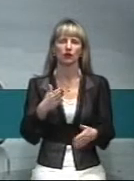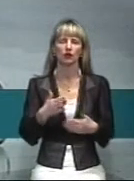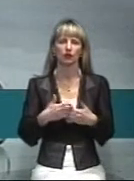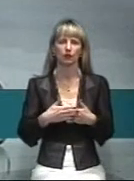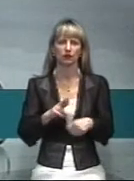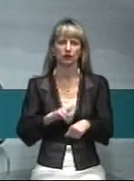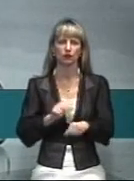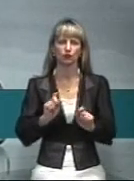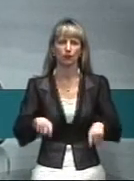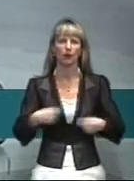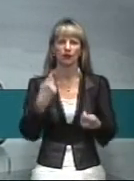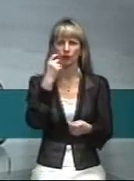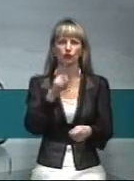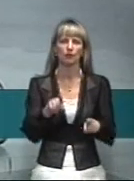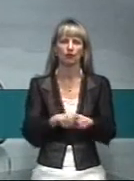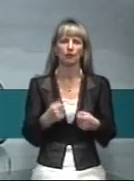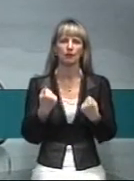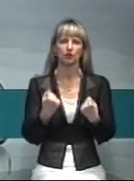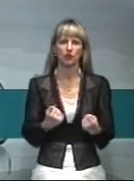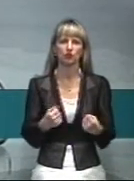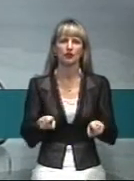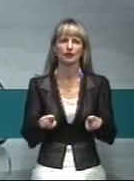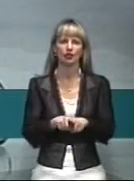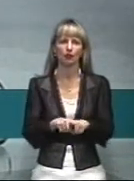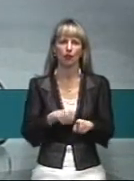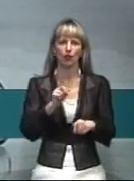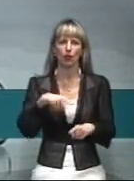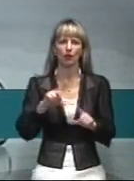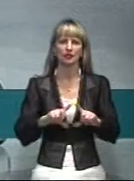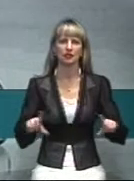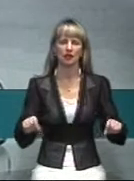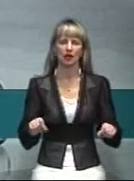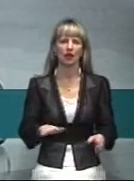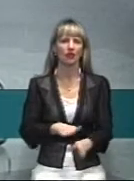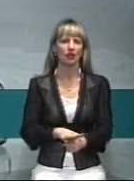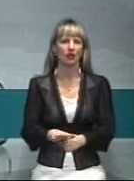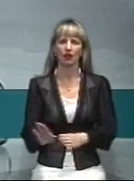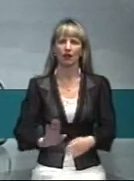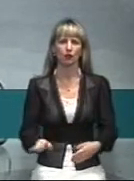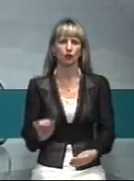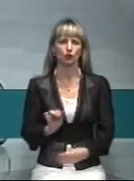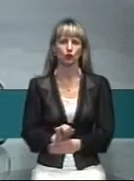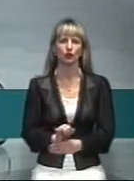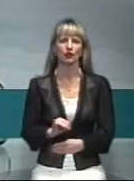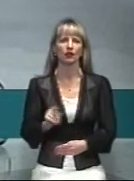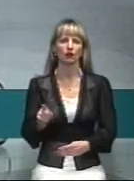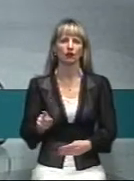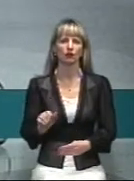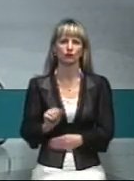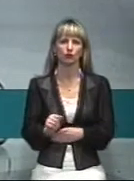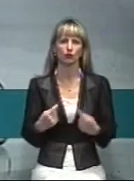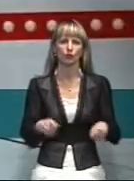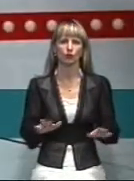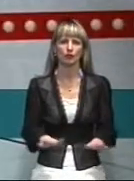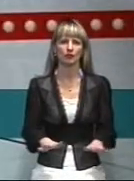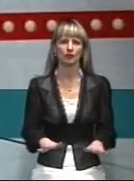буде передана інформація, що такий-то транспортний засіб з такими-то номерними знаками не здійснив зупинку, і він буде зупинений в найближчому місці. А